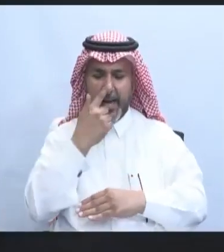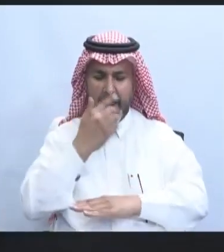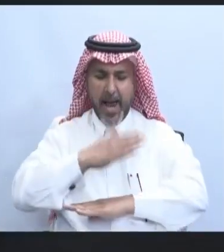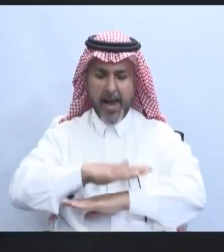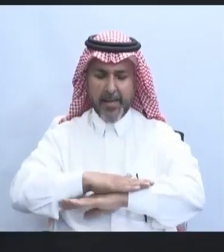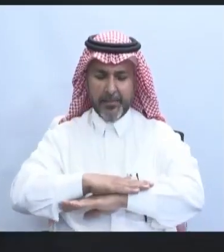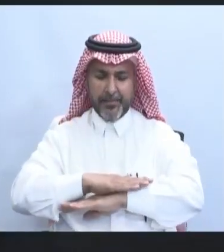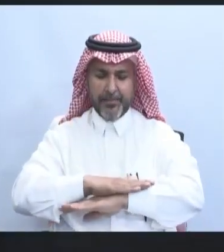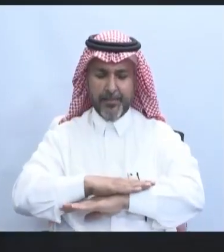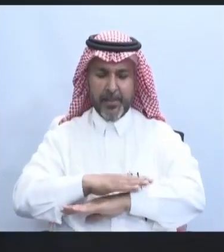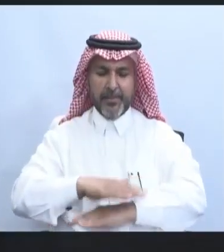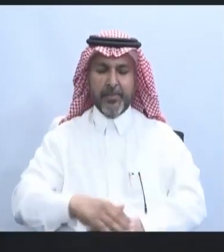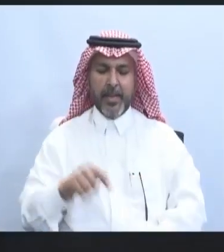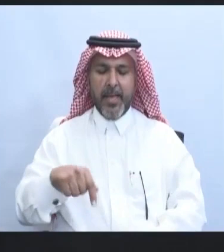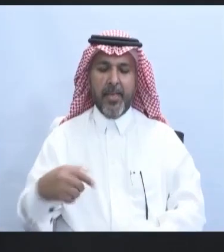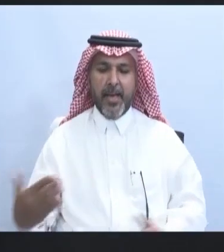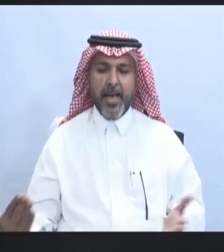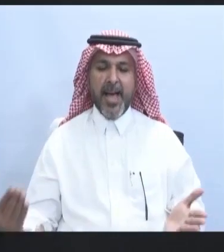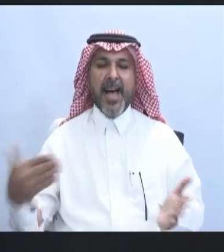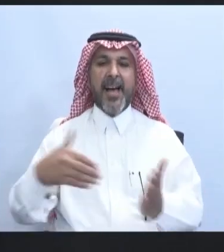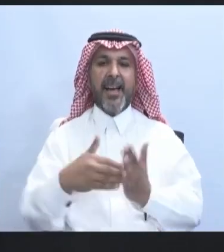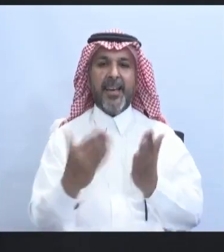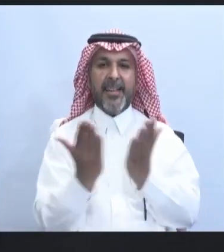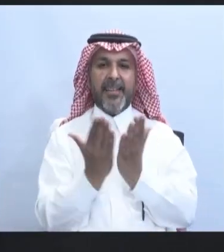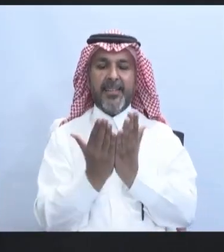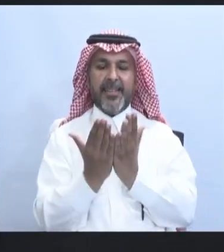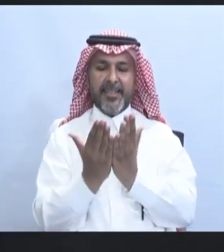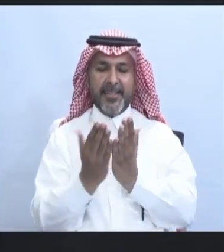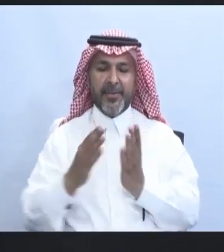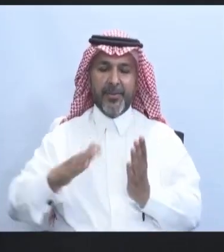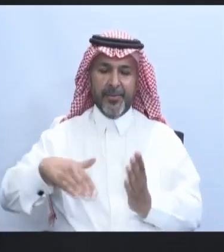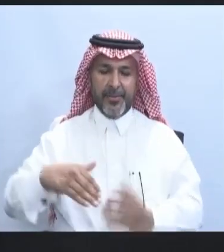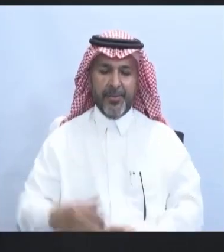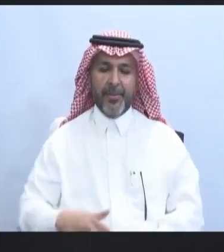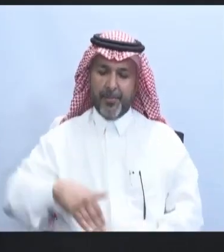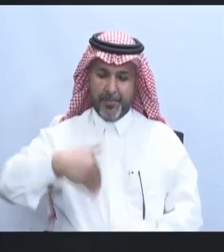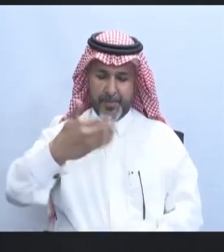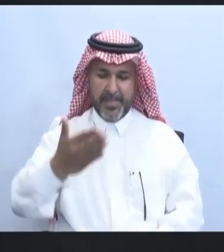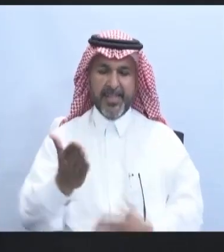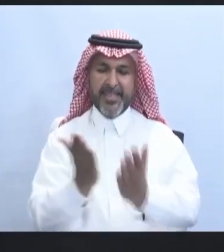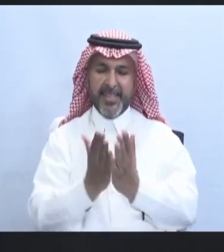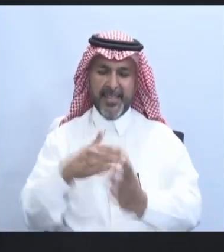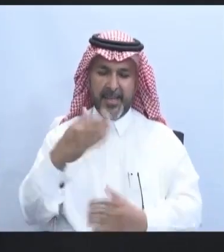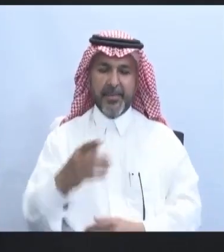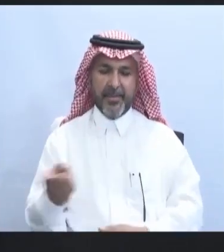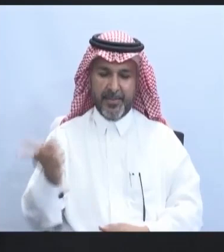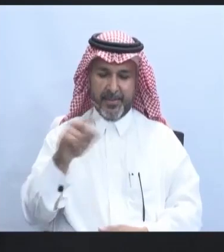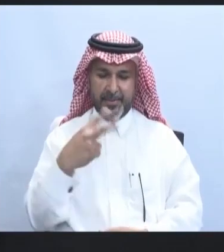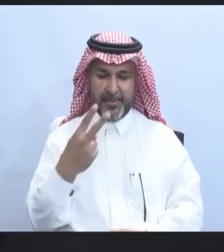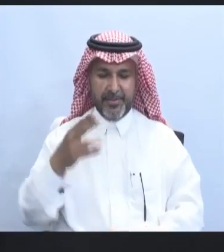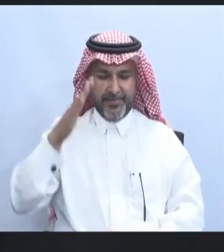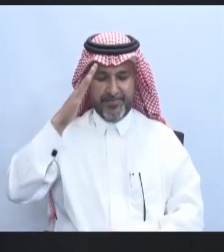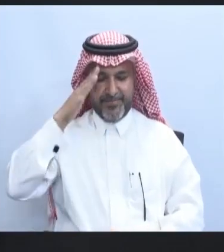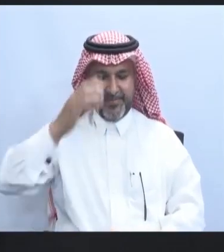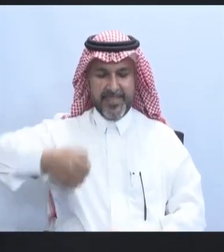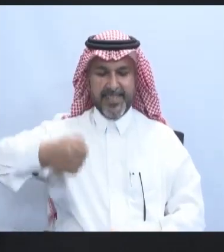وصلنا الى نهائي درسنا لهذا اليوم وسنكمل باذن الله تعالى حديثنا عن الحضاره الاسلاميه في الدرس القادم باذن